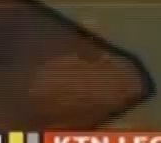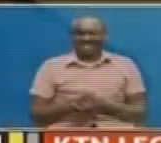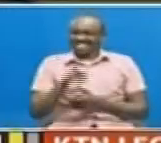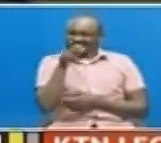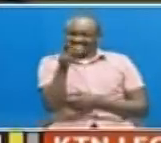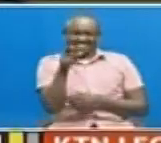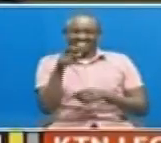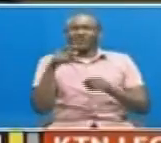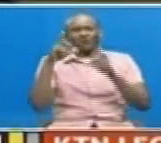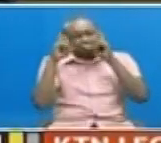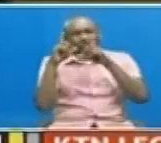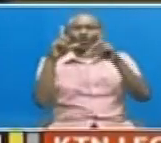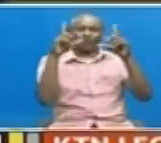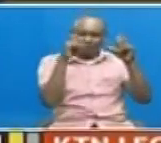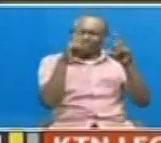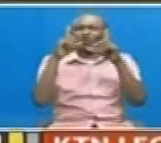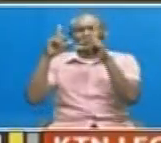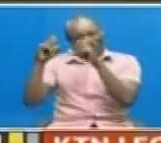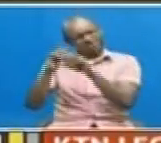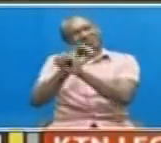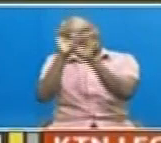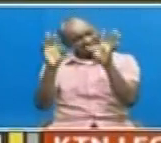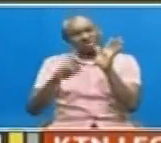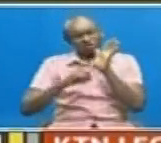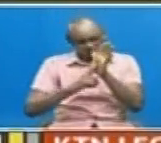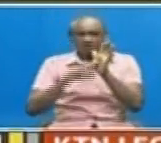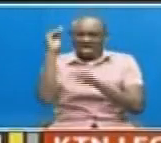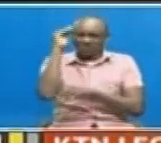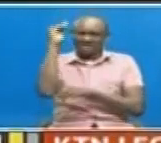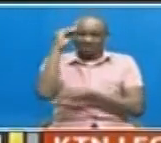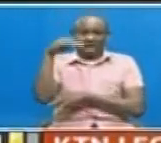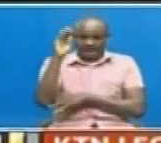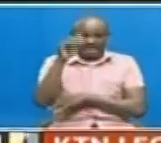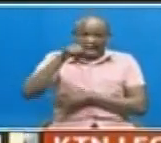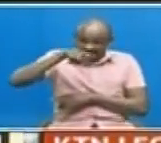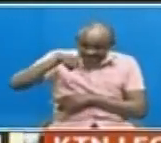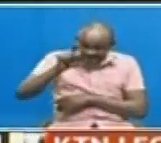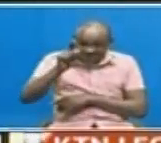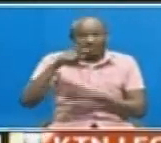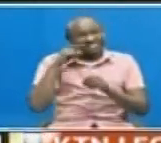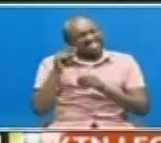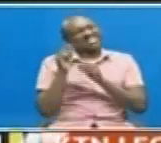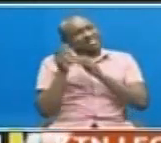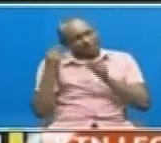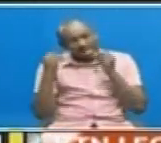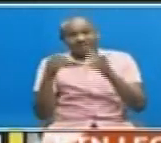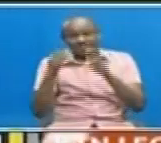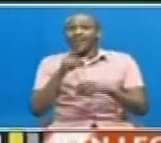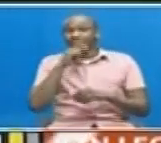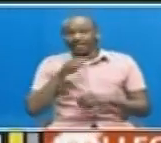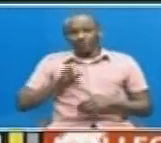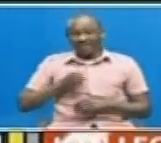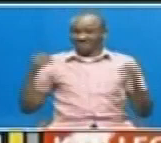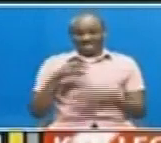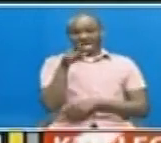hizi ukutani zitakupa mwanga zaidi kuhusiana na kisomo chake, huku akidai kuwakosesha usingizi baadhi ya wanaume na